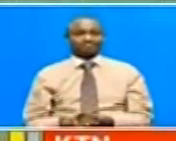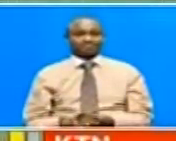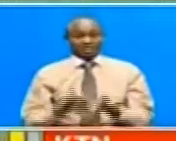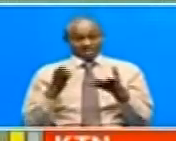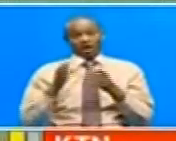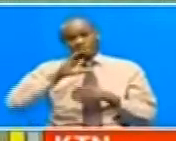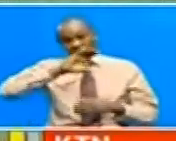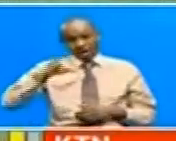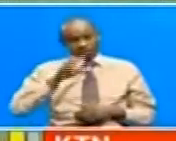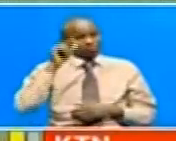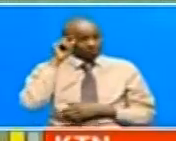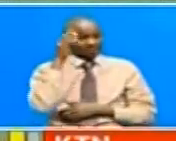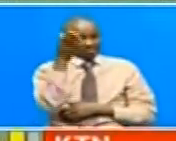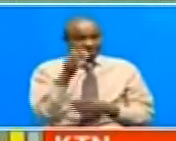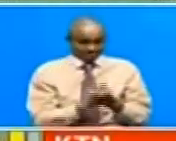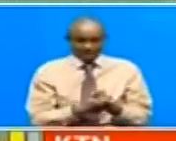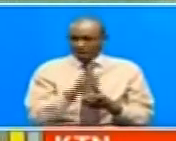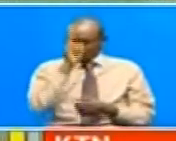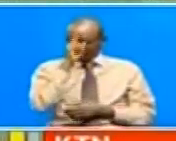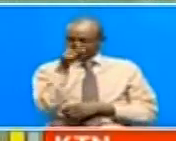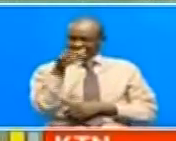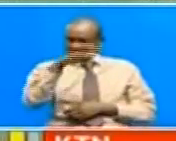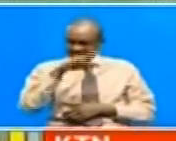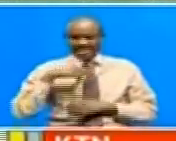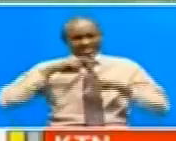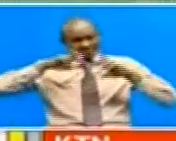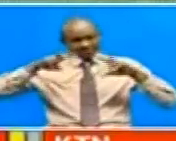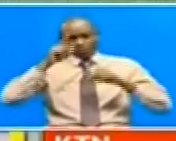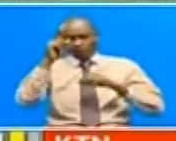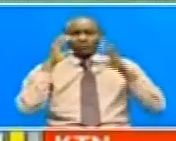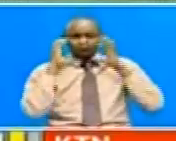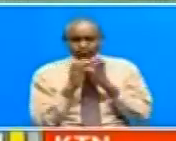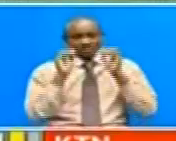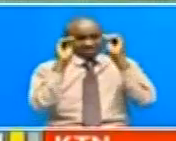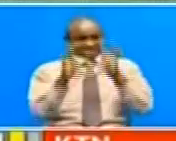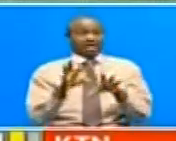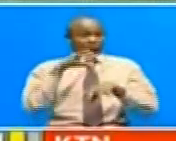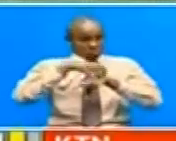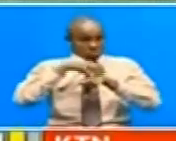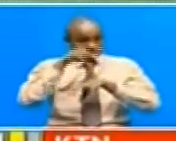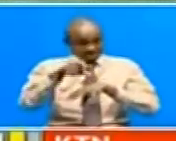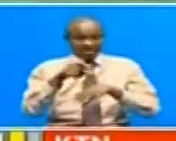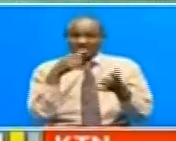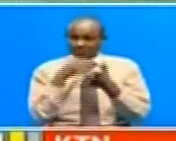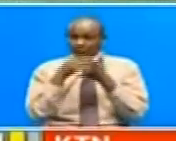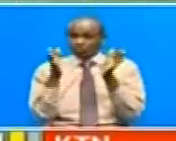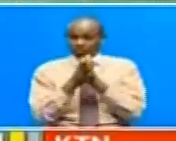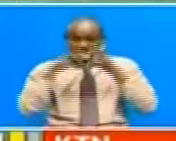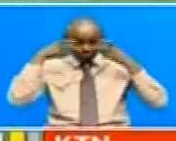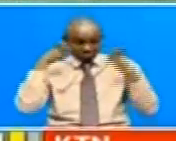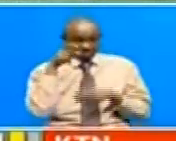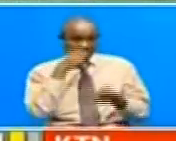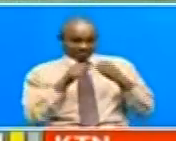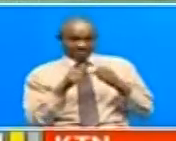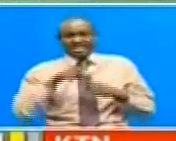Tukielekea katika kaunti ya Mombasa, ni kwamba polisi mjini humo wanamchunguza shehe mmoja anayehusishwa na ugaidi. Polisi wanasema kwamba